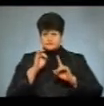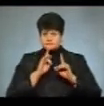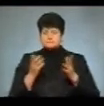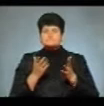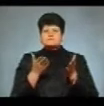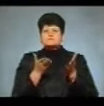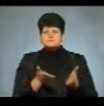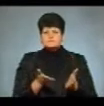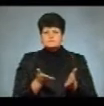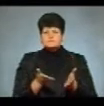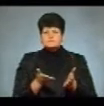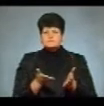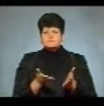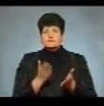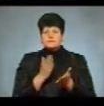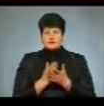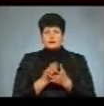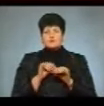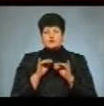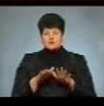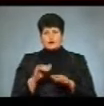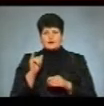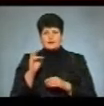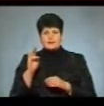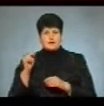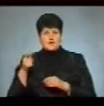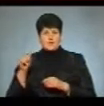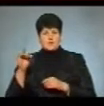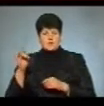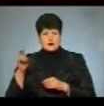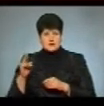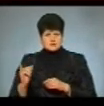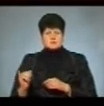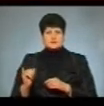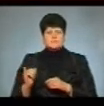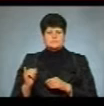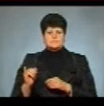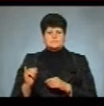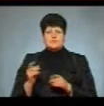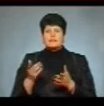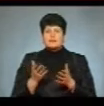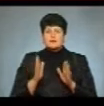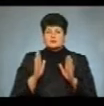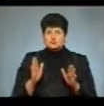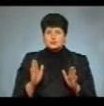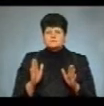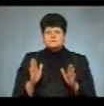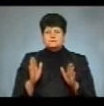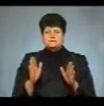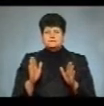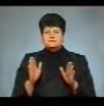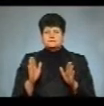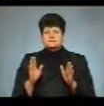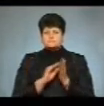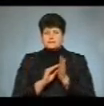відповідно, голова Центральної виборчої комісії. Так, процедура інавгурації, де він буде, відповідно,